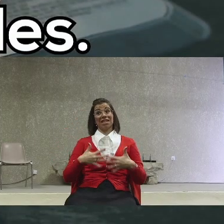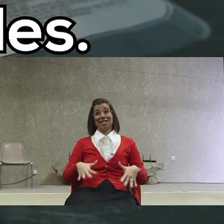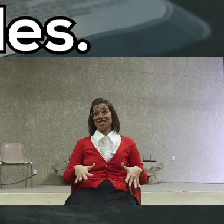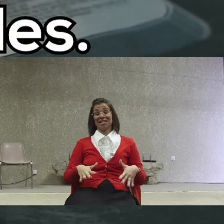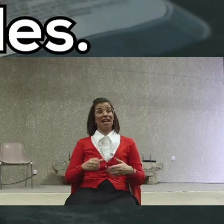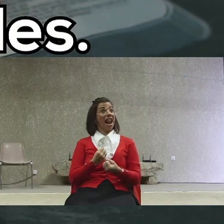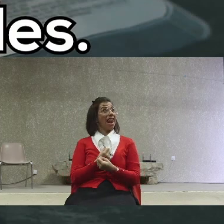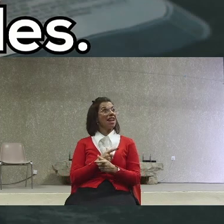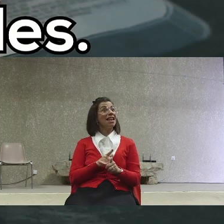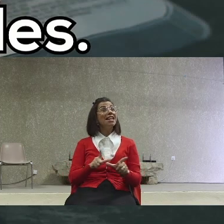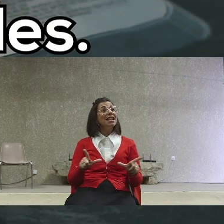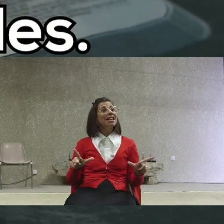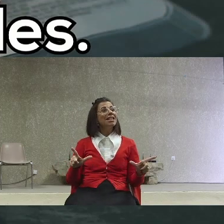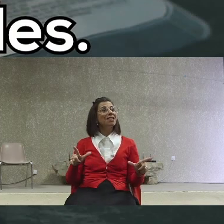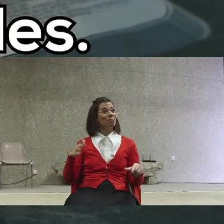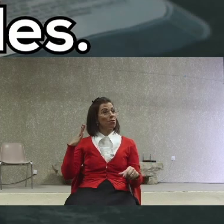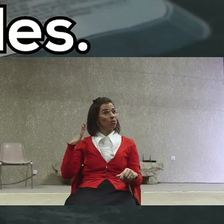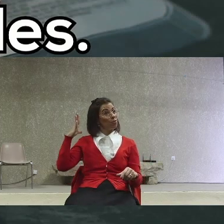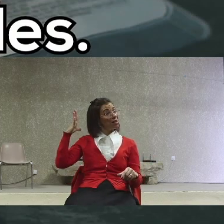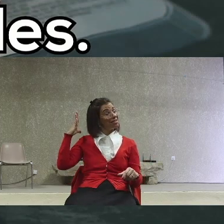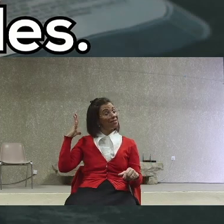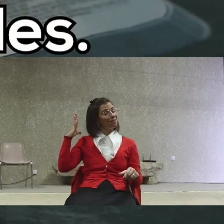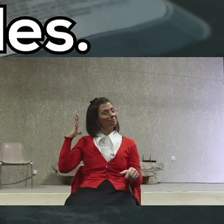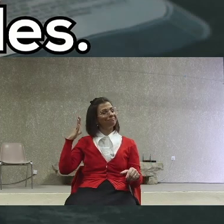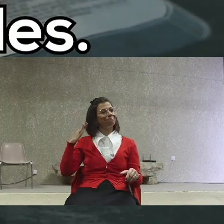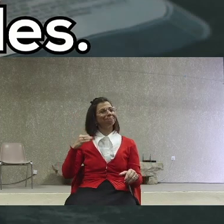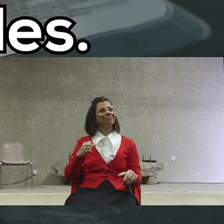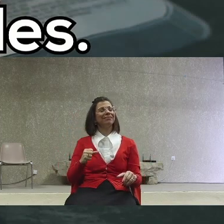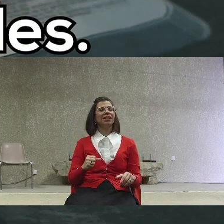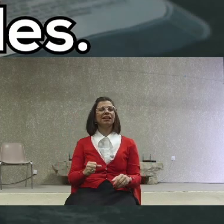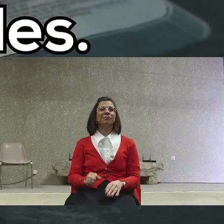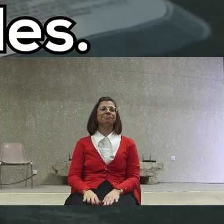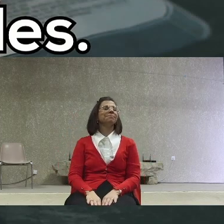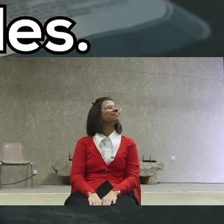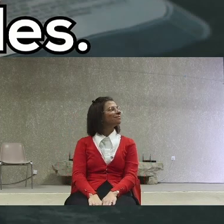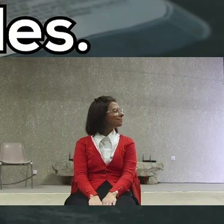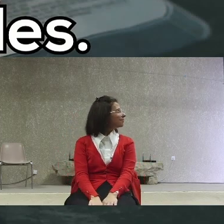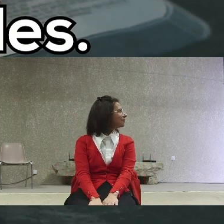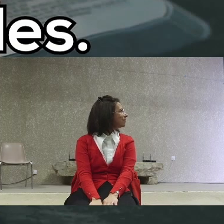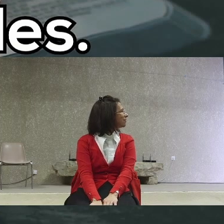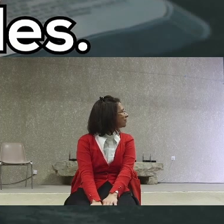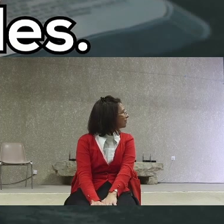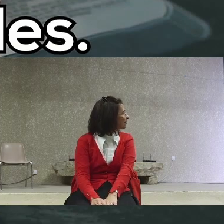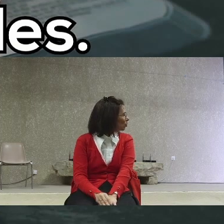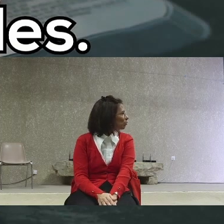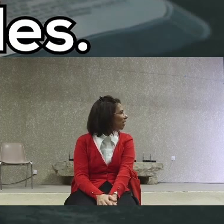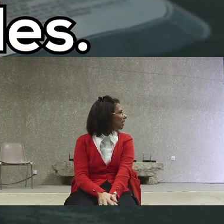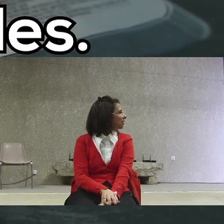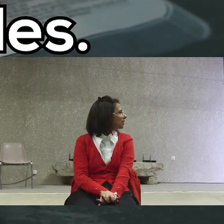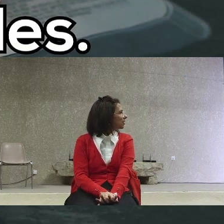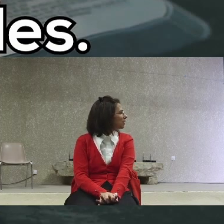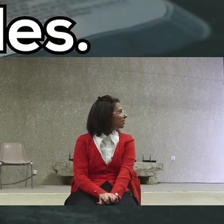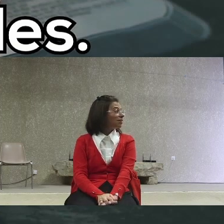chrétien, on pêche encore. Oui, c'est un accident, à cause de la chair. Mais si on prend que la nouvelle